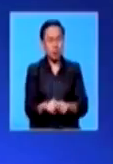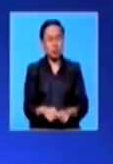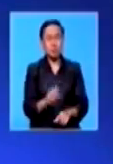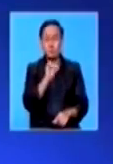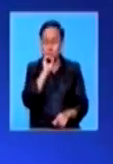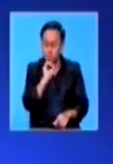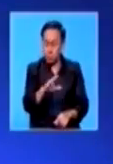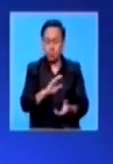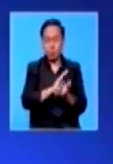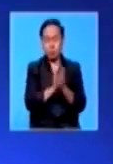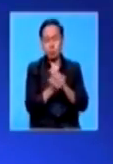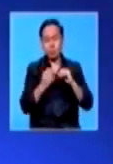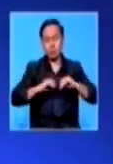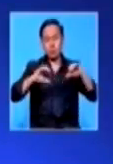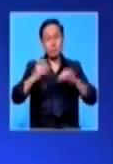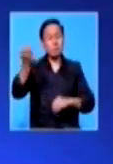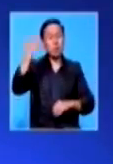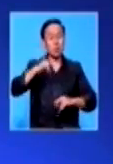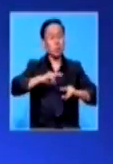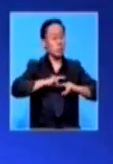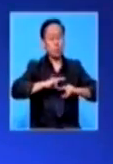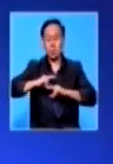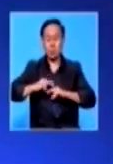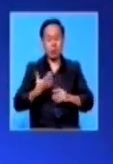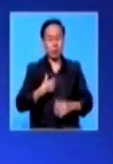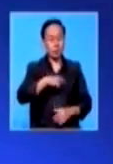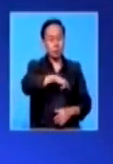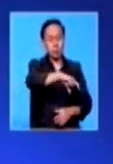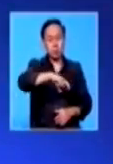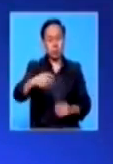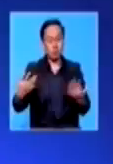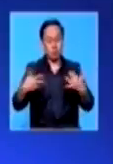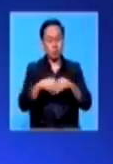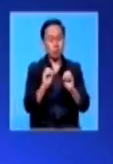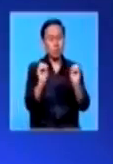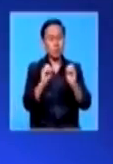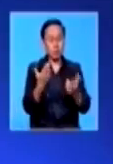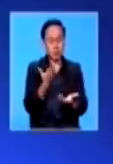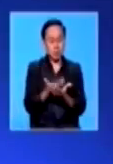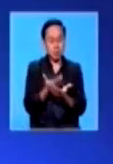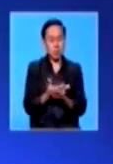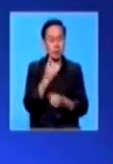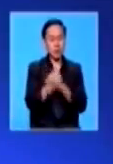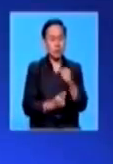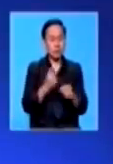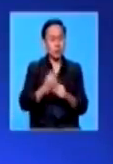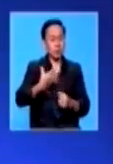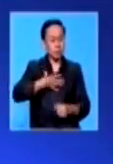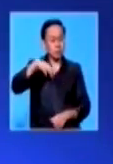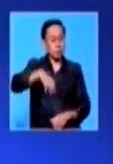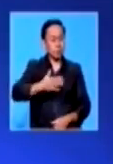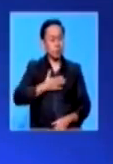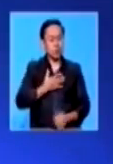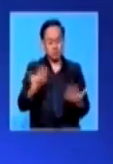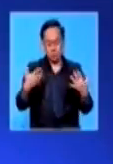รณาการที่ผ่านมาทุกหน่วยงานเขาจะบริหารงบประมาณของตัวเขาเองทำงานตัวเขาเองแล้วก็ใช้จ่ายงบประมาณแต่ละปีจะมีหมดไปบางทีมันไม่ต่อเนื่อง